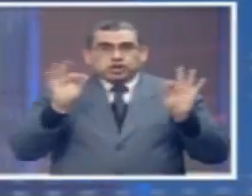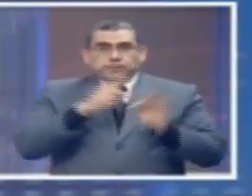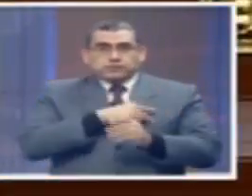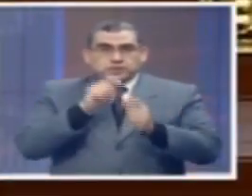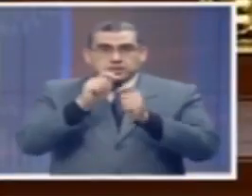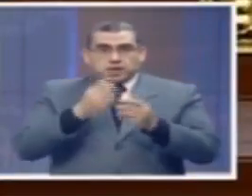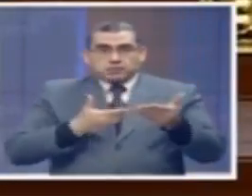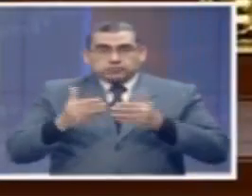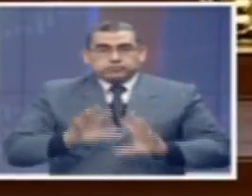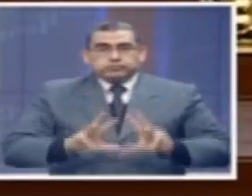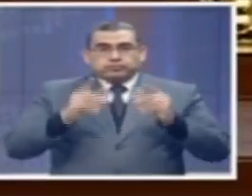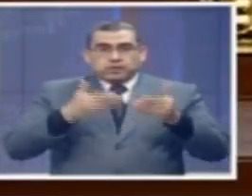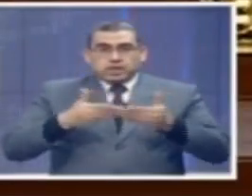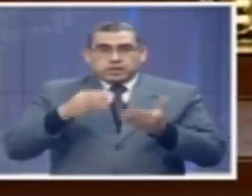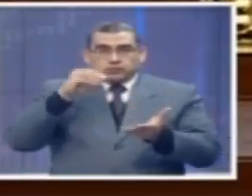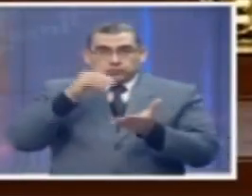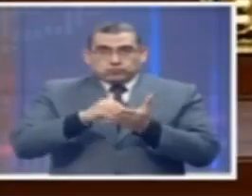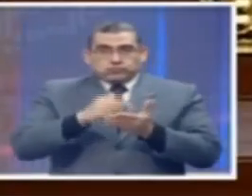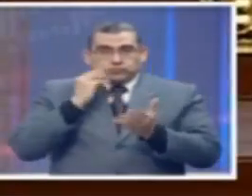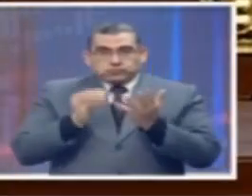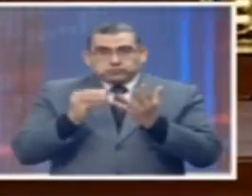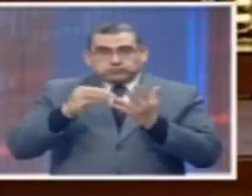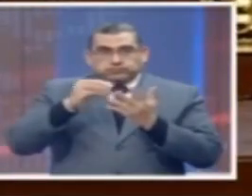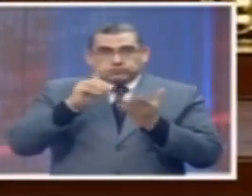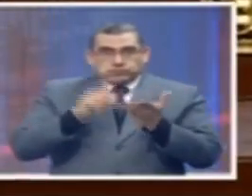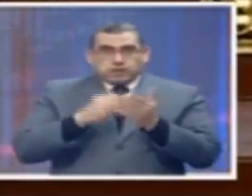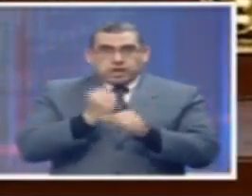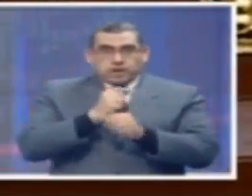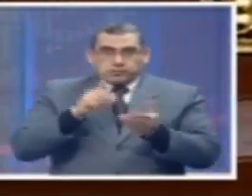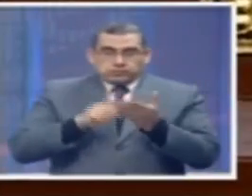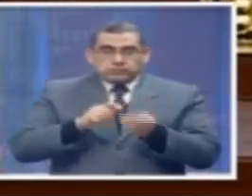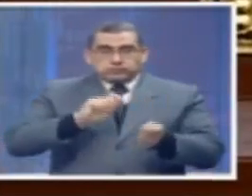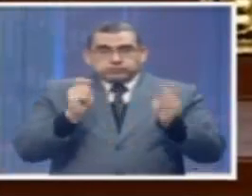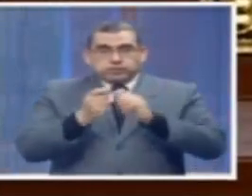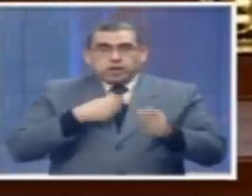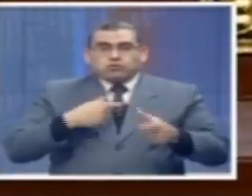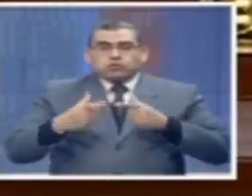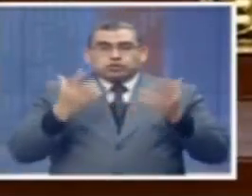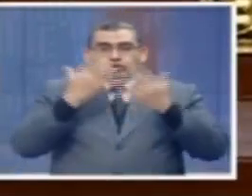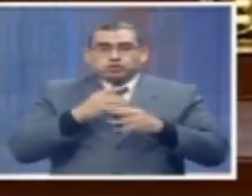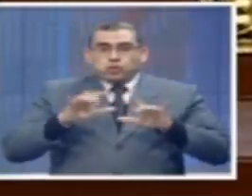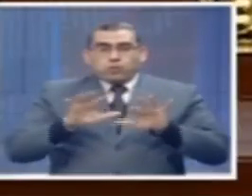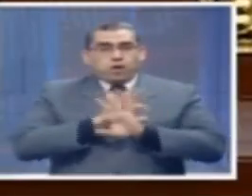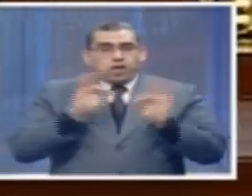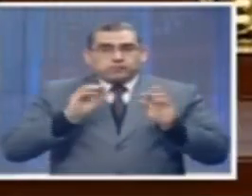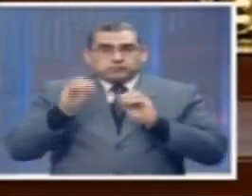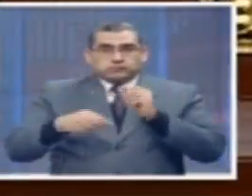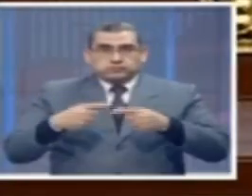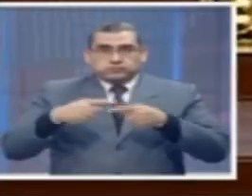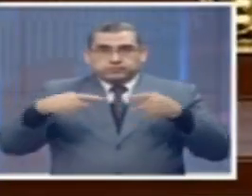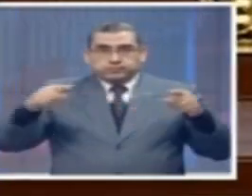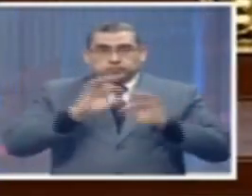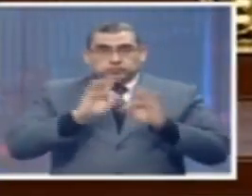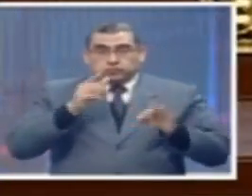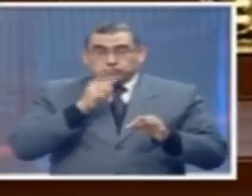للإصلاح والتطوير الإداري والبدء في الخطوات التنفيذية لتطبيق التحول الرقمي في الشركات التابعة.